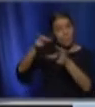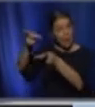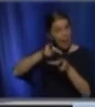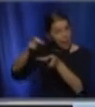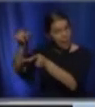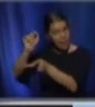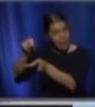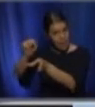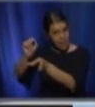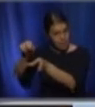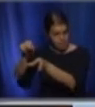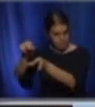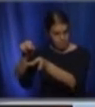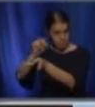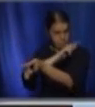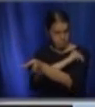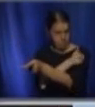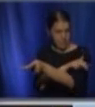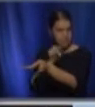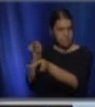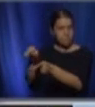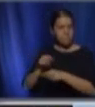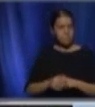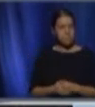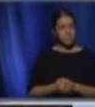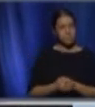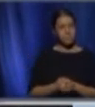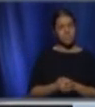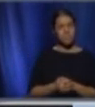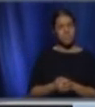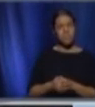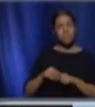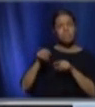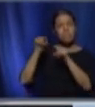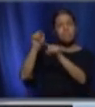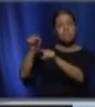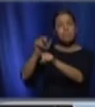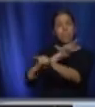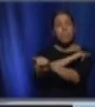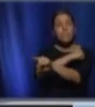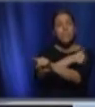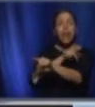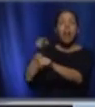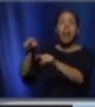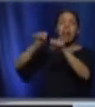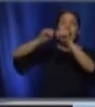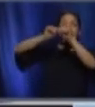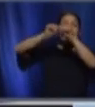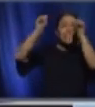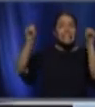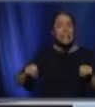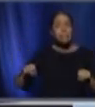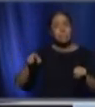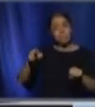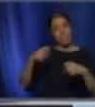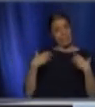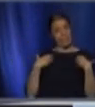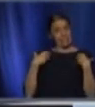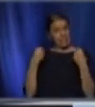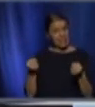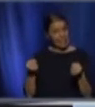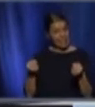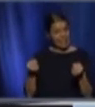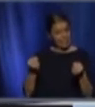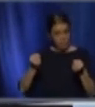rappeler. Ça fait plusieurs fois qu'on dit qu'on a un système de santé qui est fragile. Puis si les gens avaient à se donner